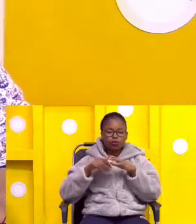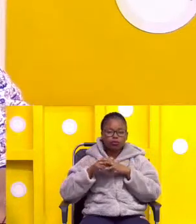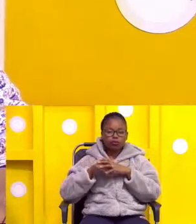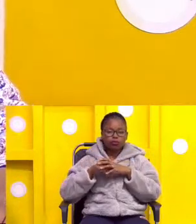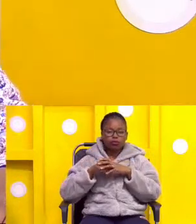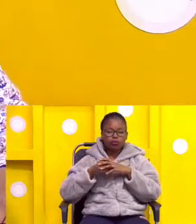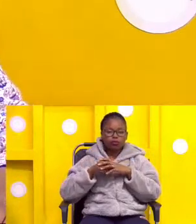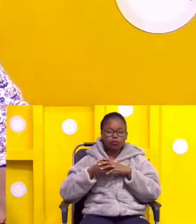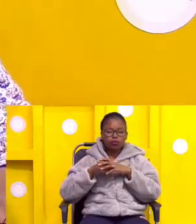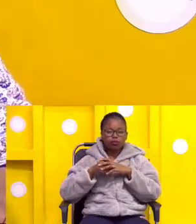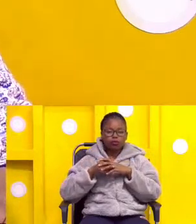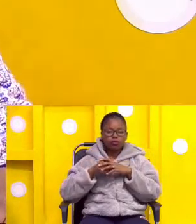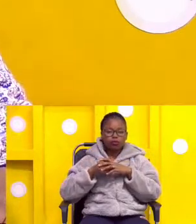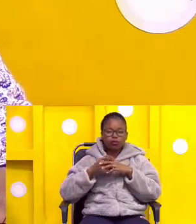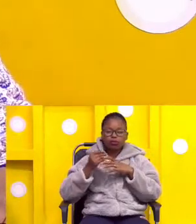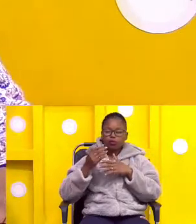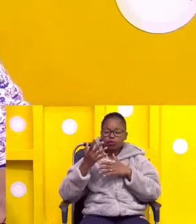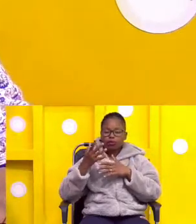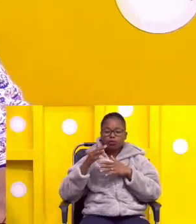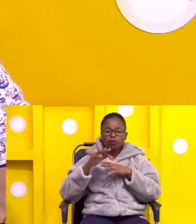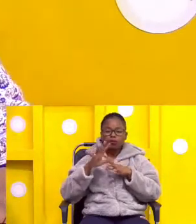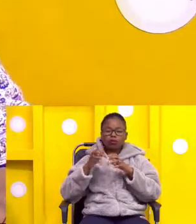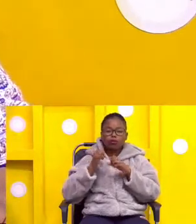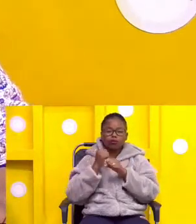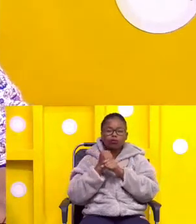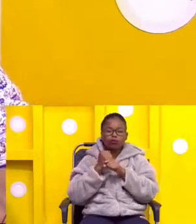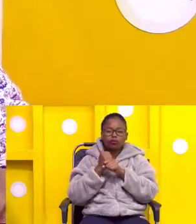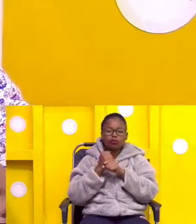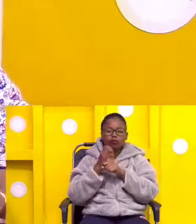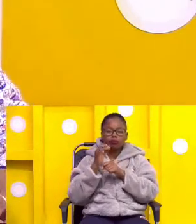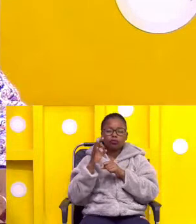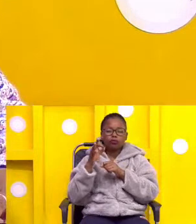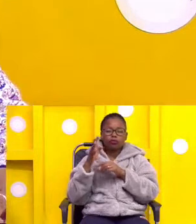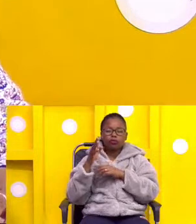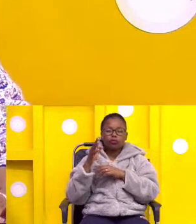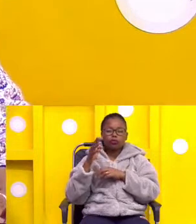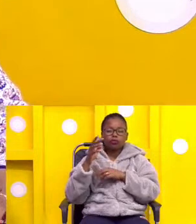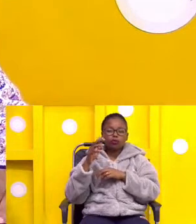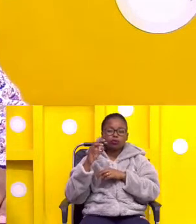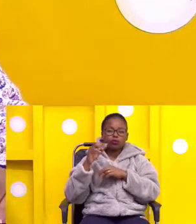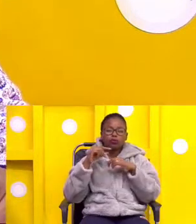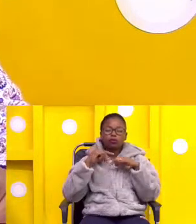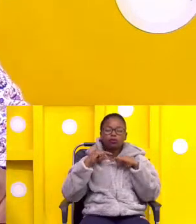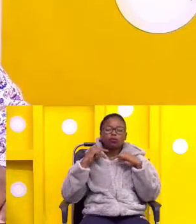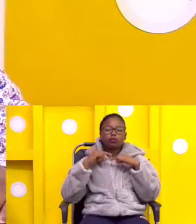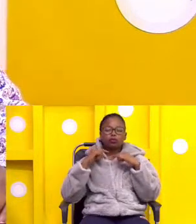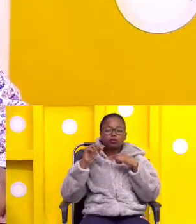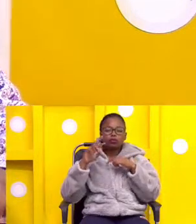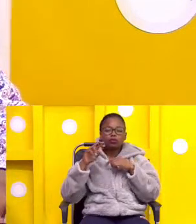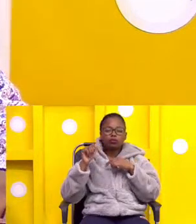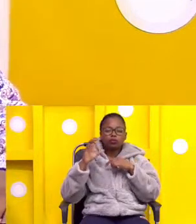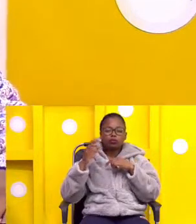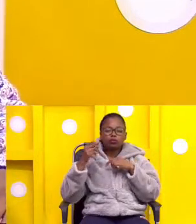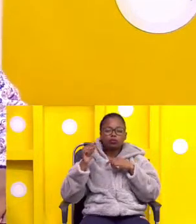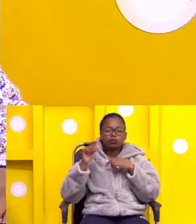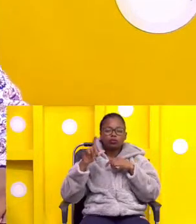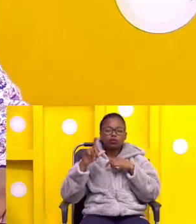tige moko ini madugata na gobaya wira wa gai. Levaled lecho wagari